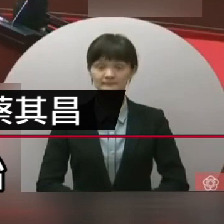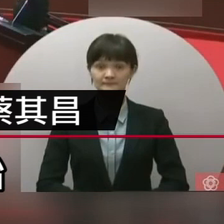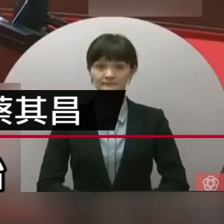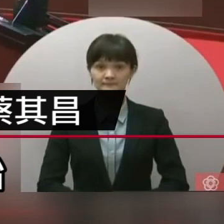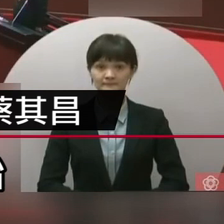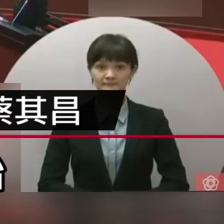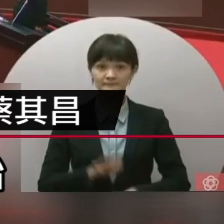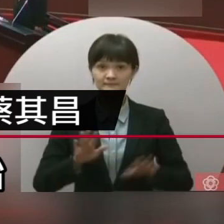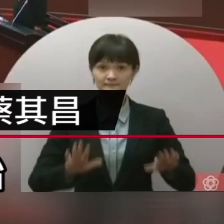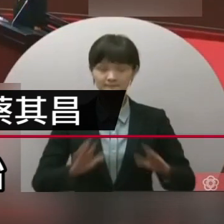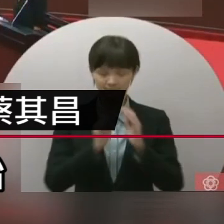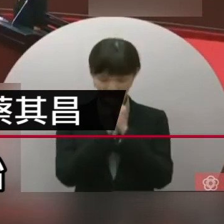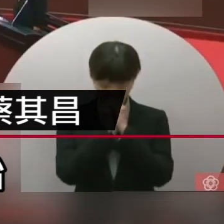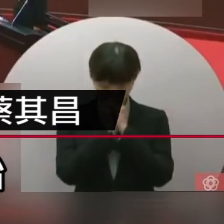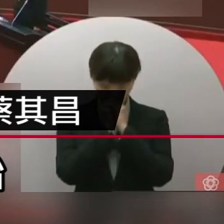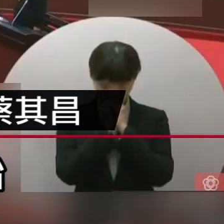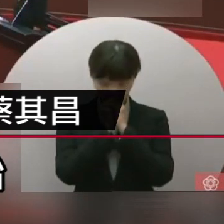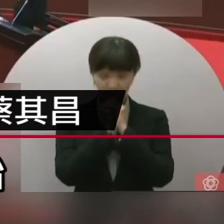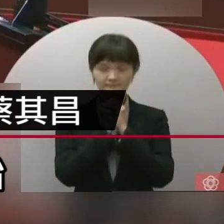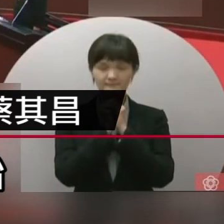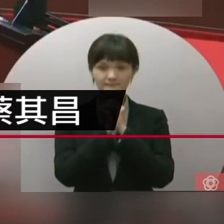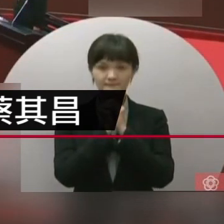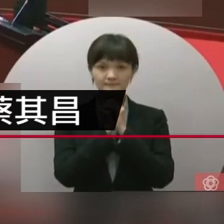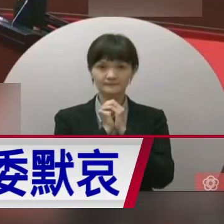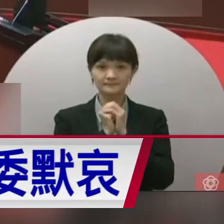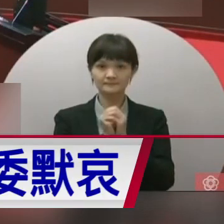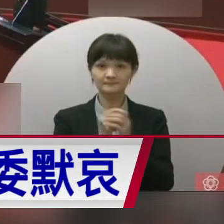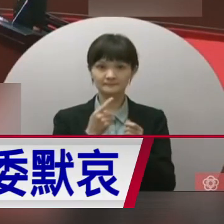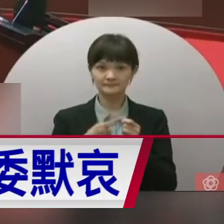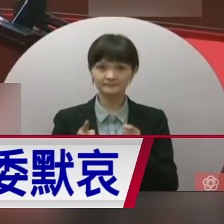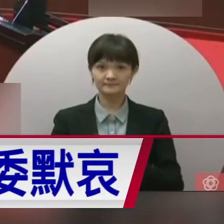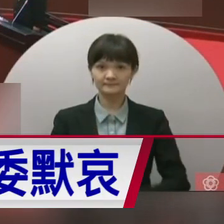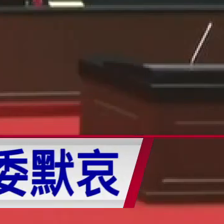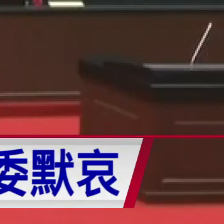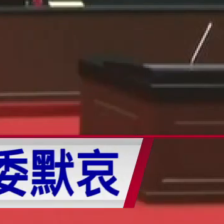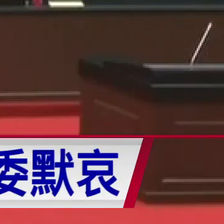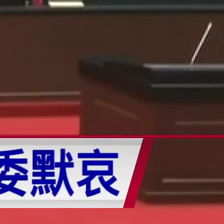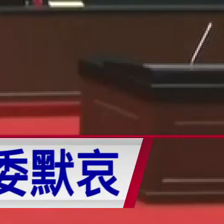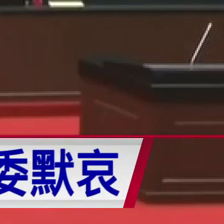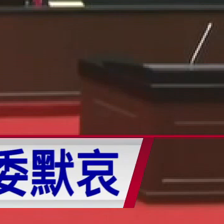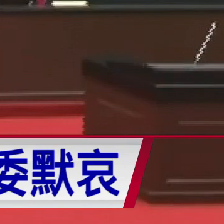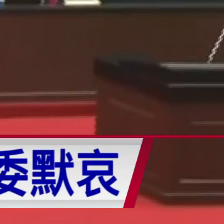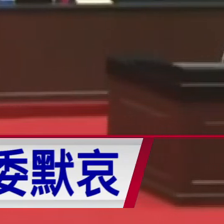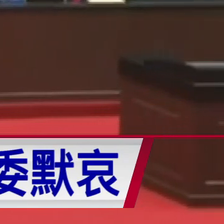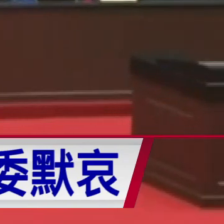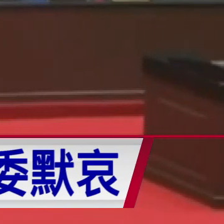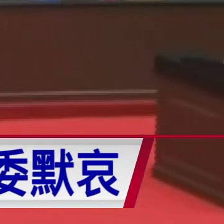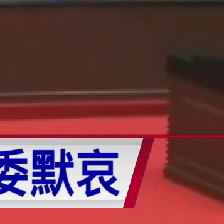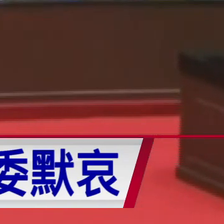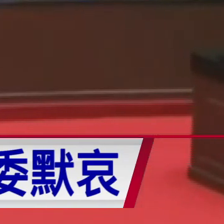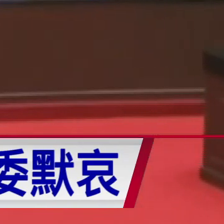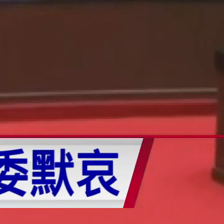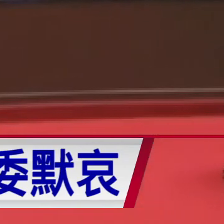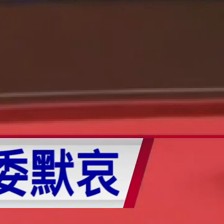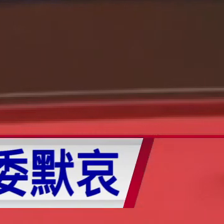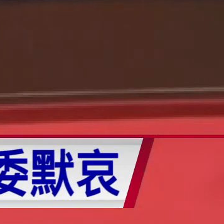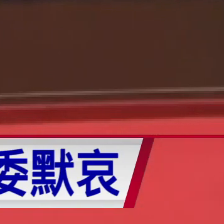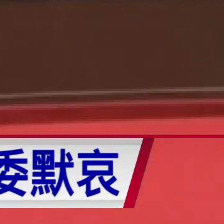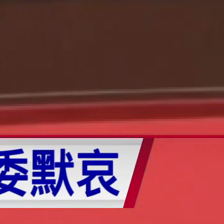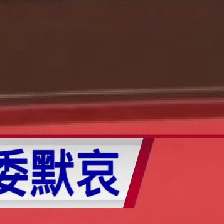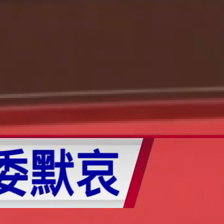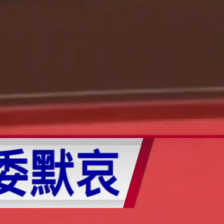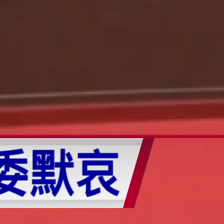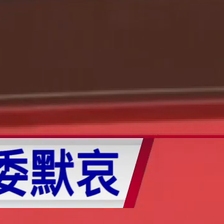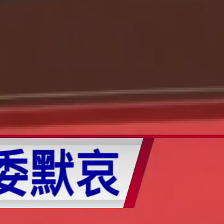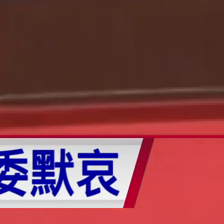好，默祷开始哈。 好，默哀一分钟开始。 二三立法院议会一开始，行政院长苏